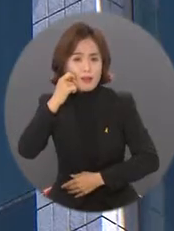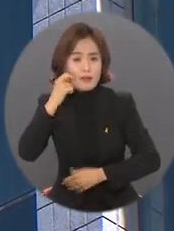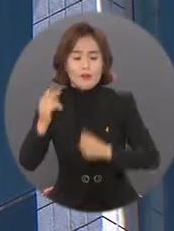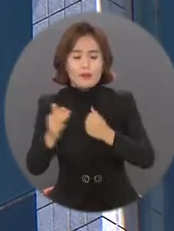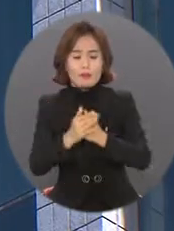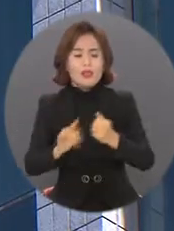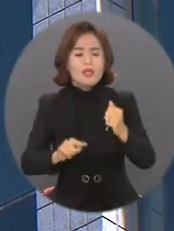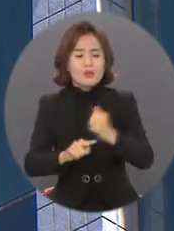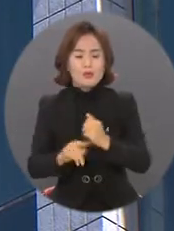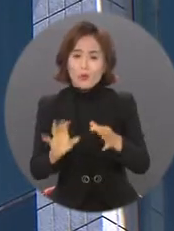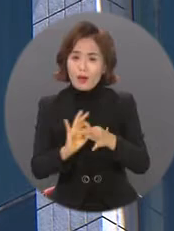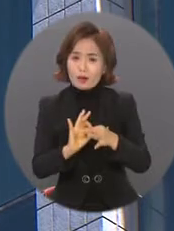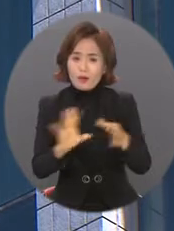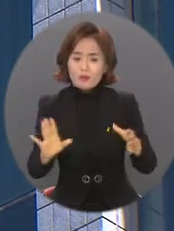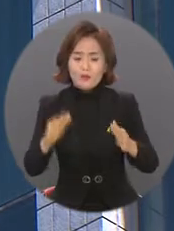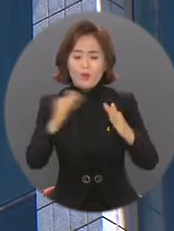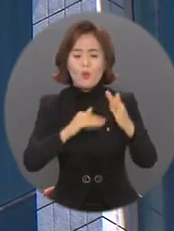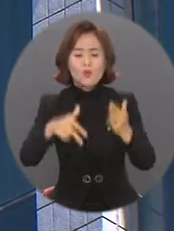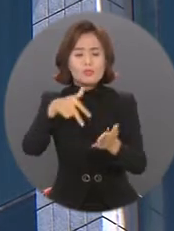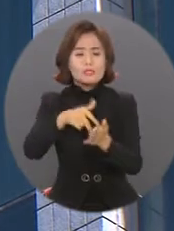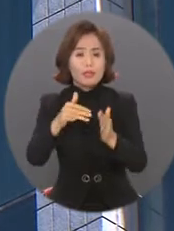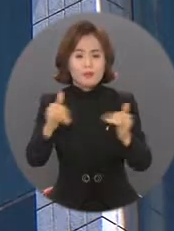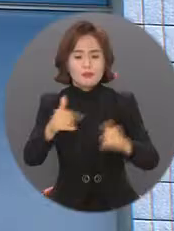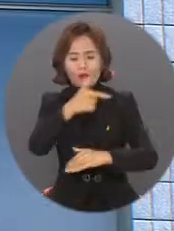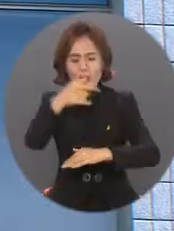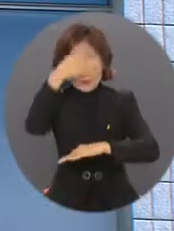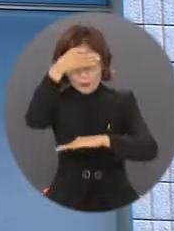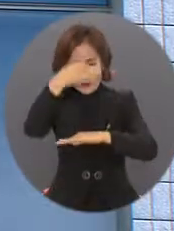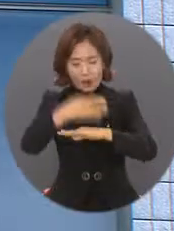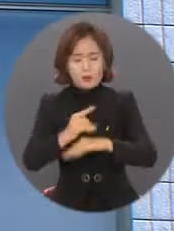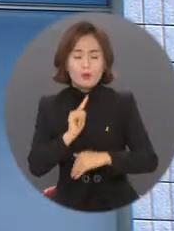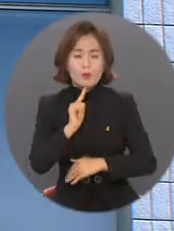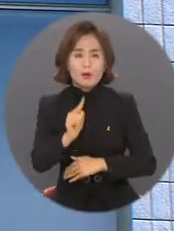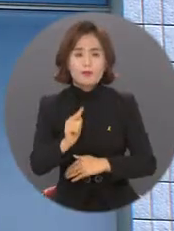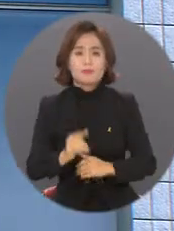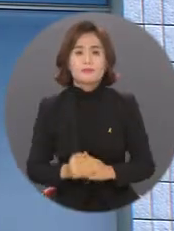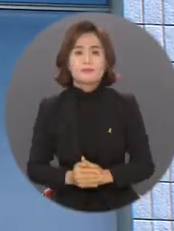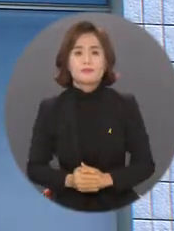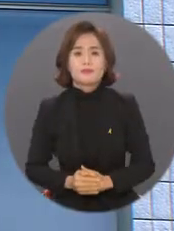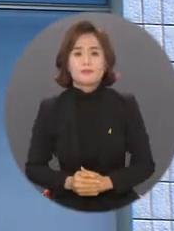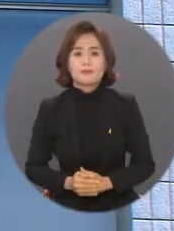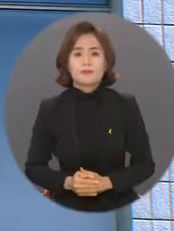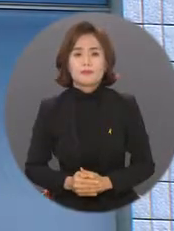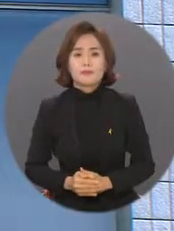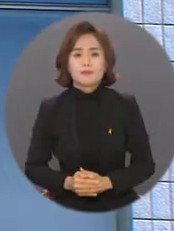이유를 불문하고 공직자로서 송구스럽게 생각한다 고 밝혔습니다